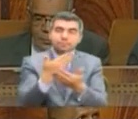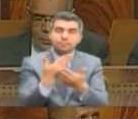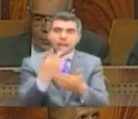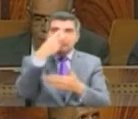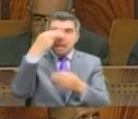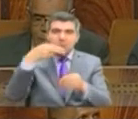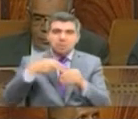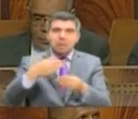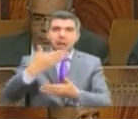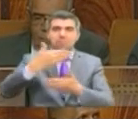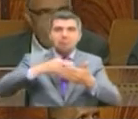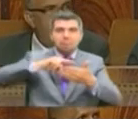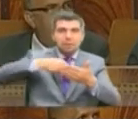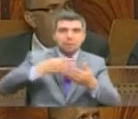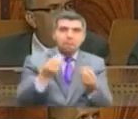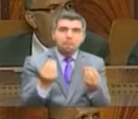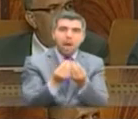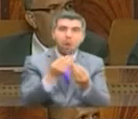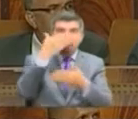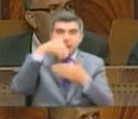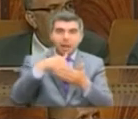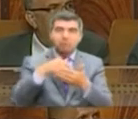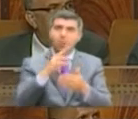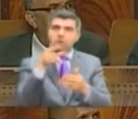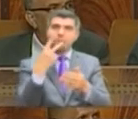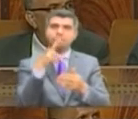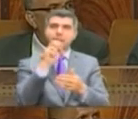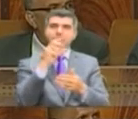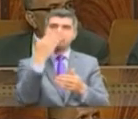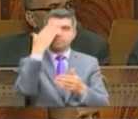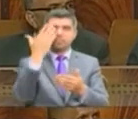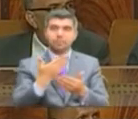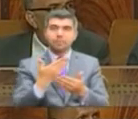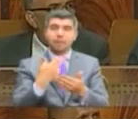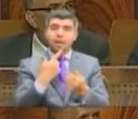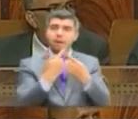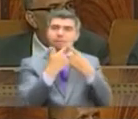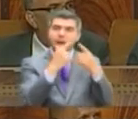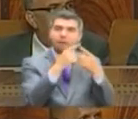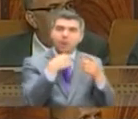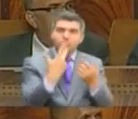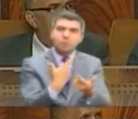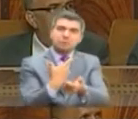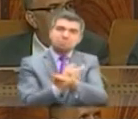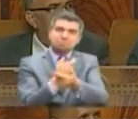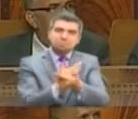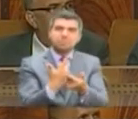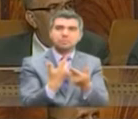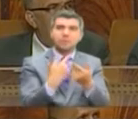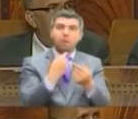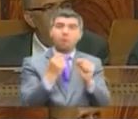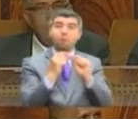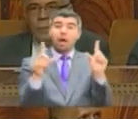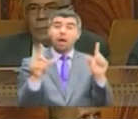جانب. اليوم السيد الوزير كنبغيو نسولو ايضا على لقاحات كثيره، على ما يجري في يعني ونوضحوا